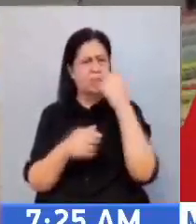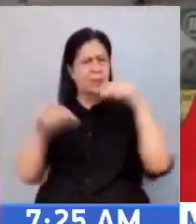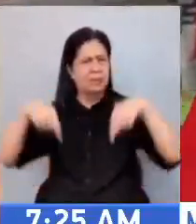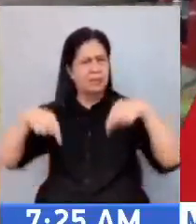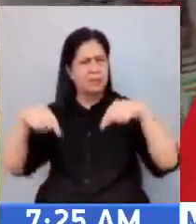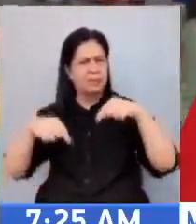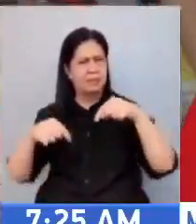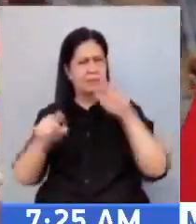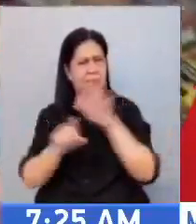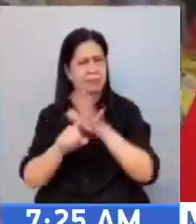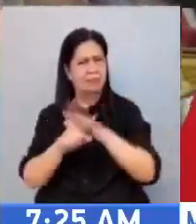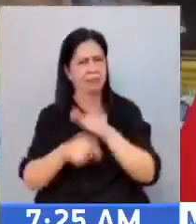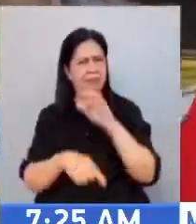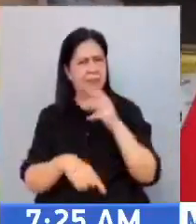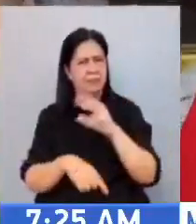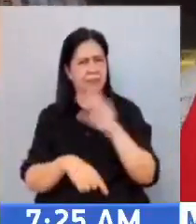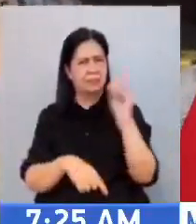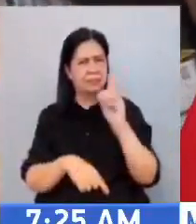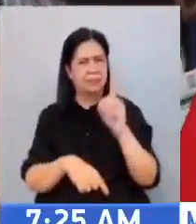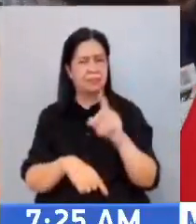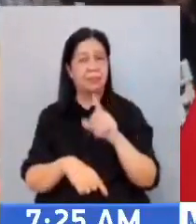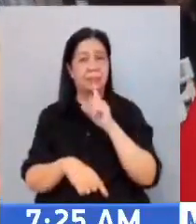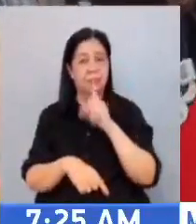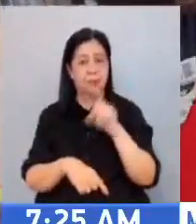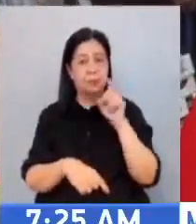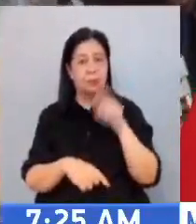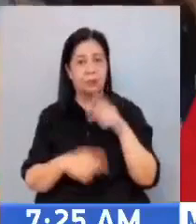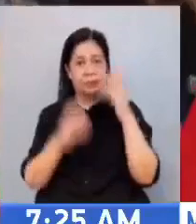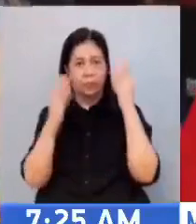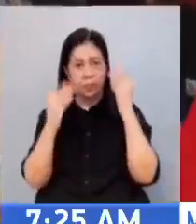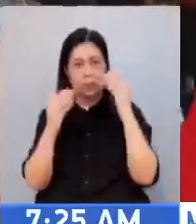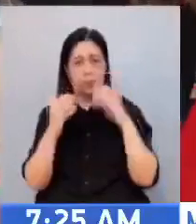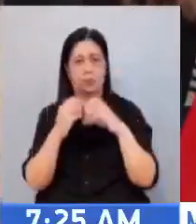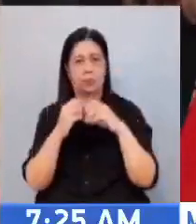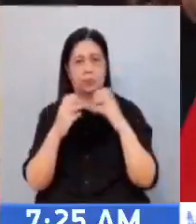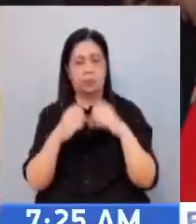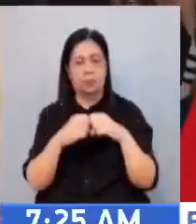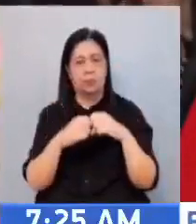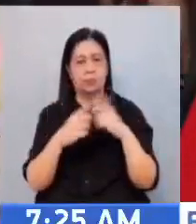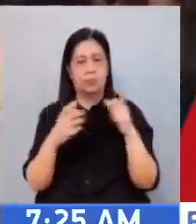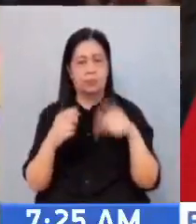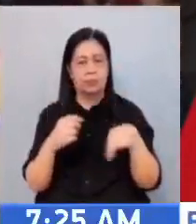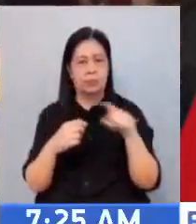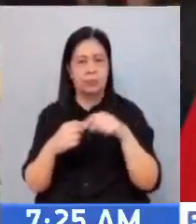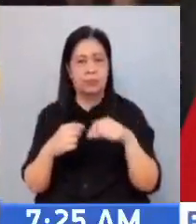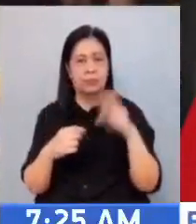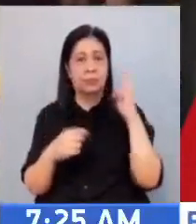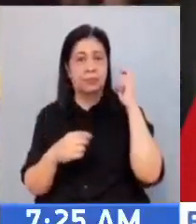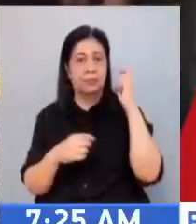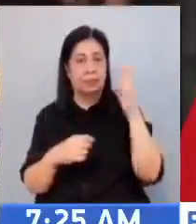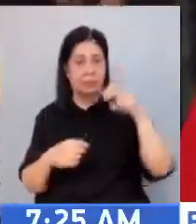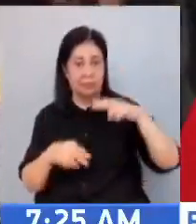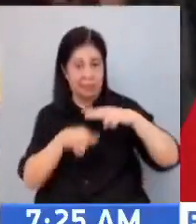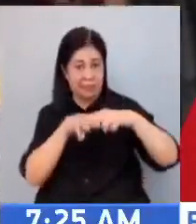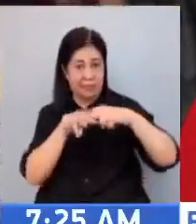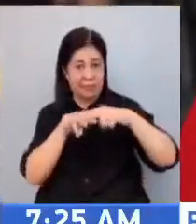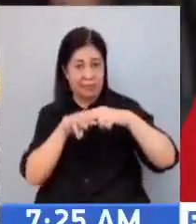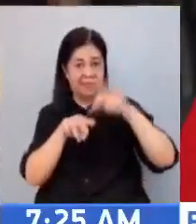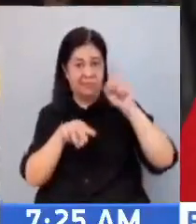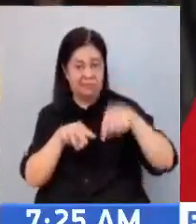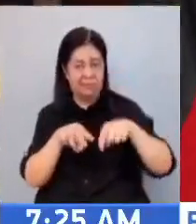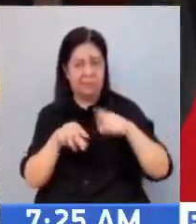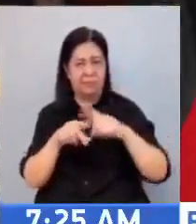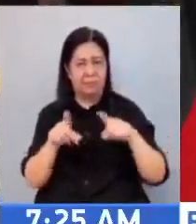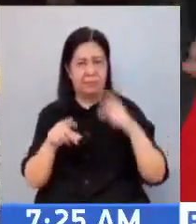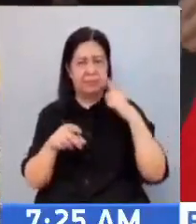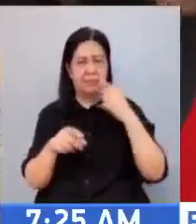Divisoria? Totally po, sana makapag-experience po kami mag-train sana. Yung train. Sa train. Ngayon,